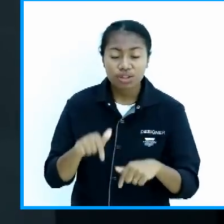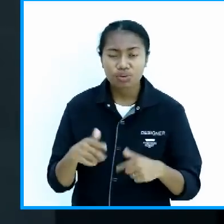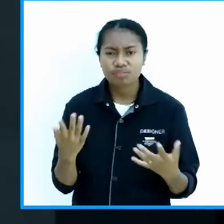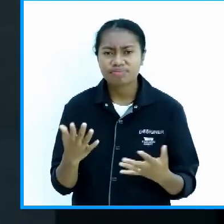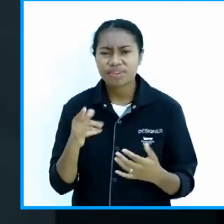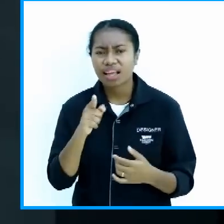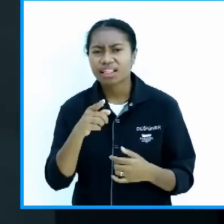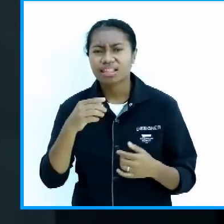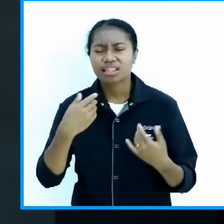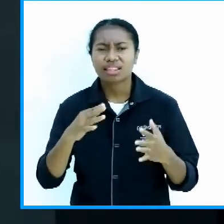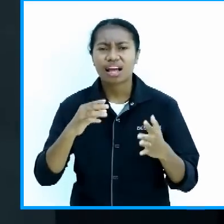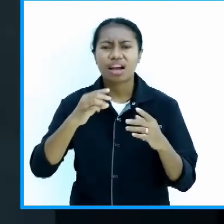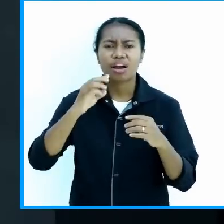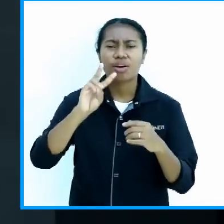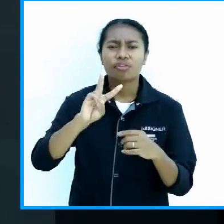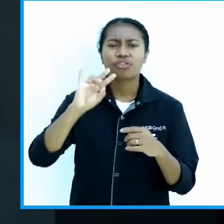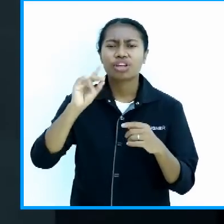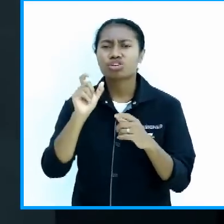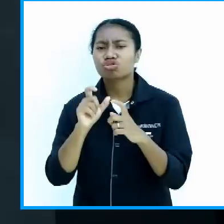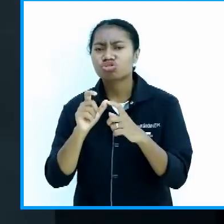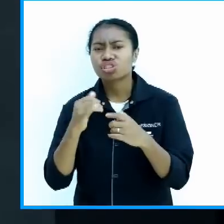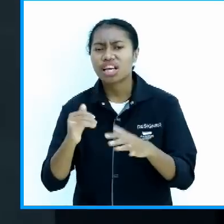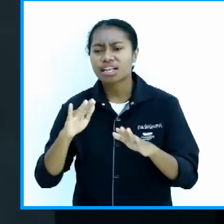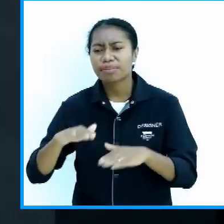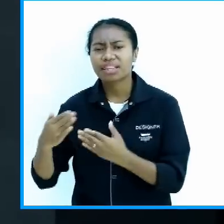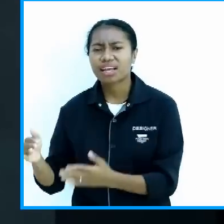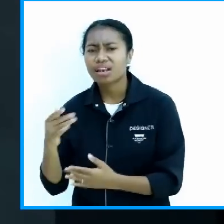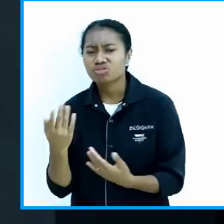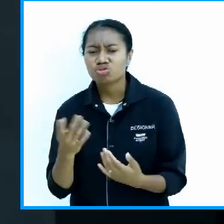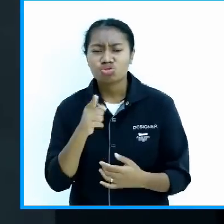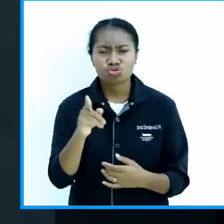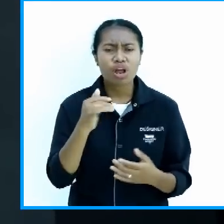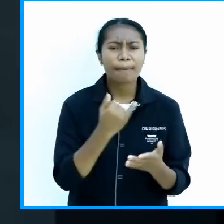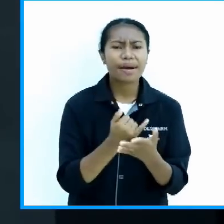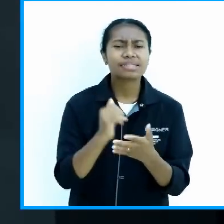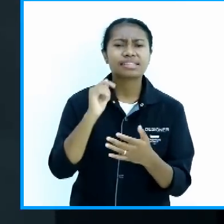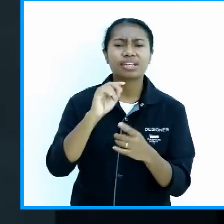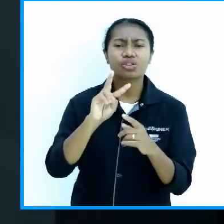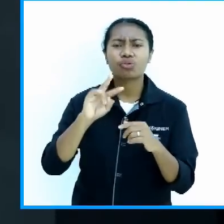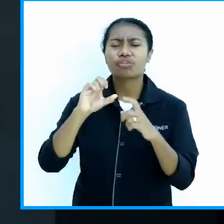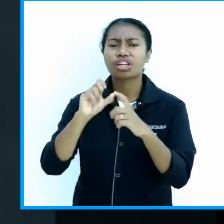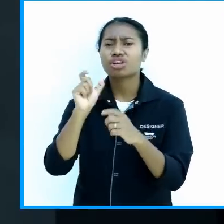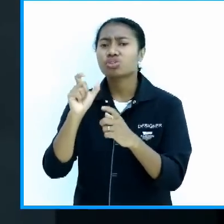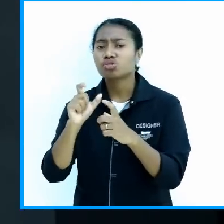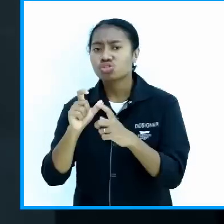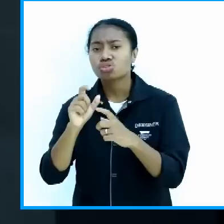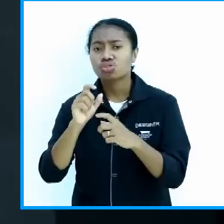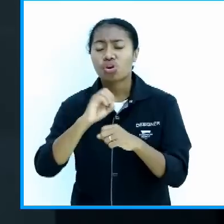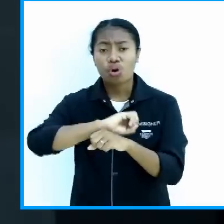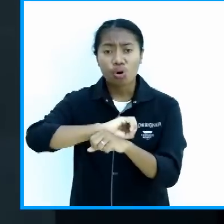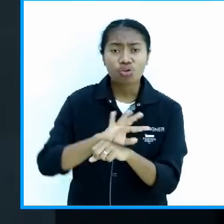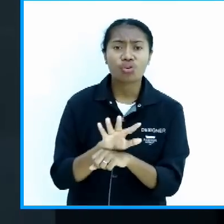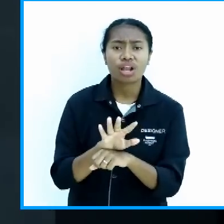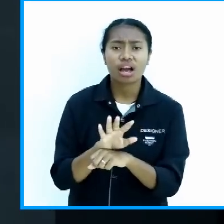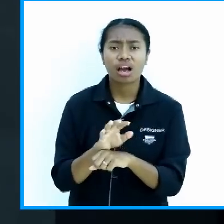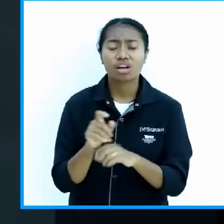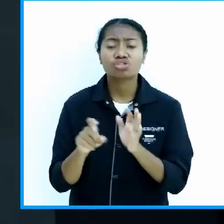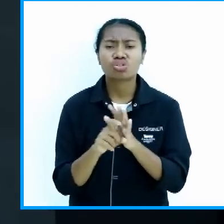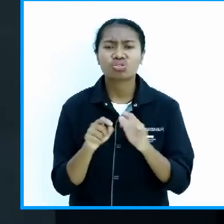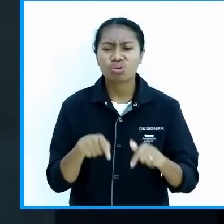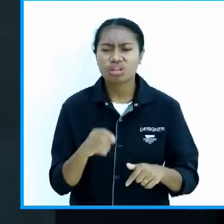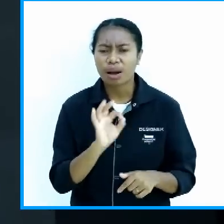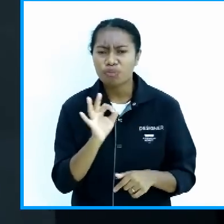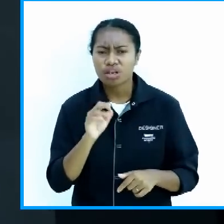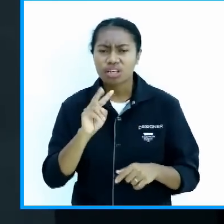yang dilemahkan, virus yang dimatikan, tapi pasti virusnya virus COVID. Tidak mungkin orang buat vaksin COVID, virusnya demam